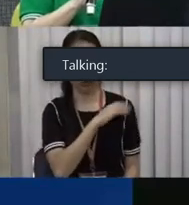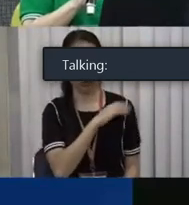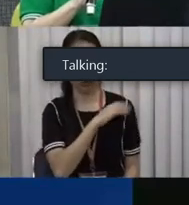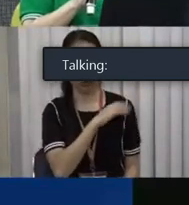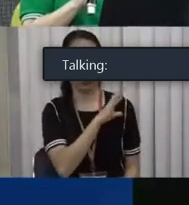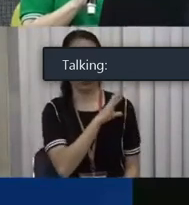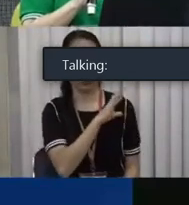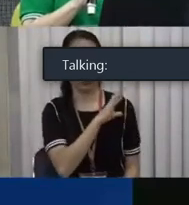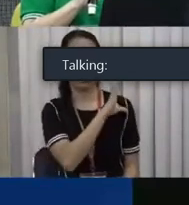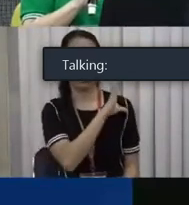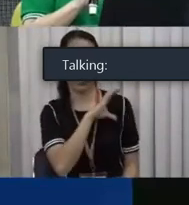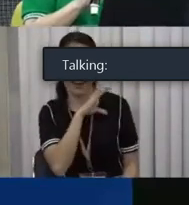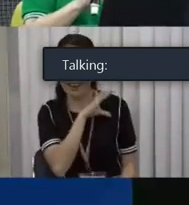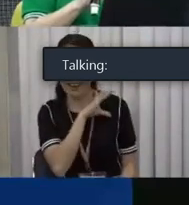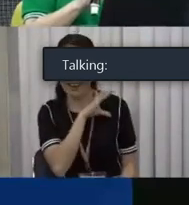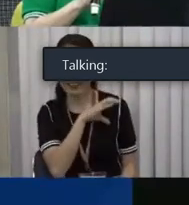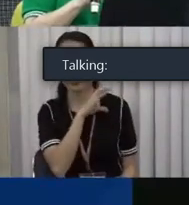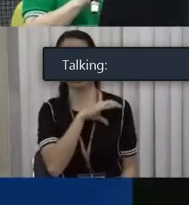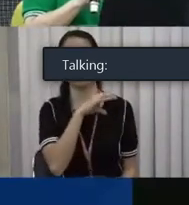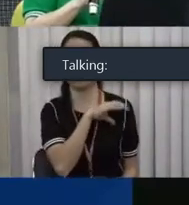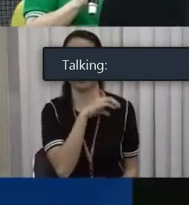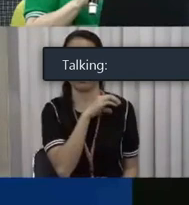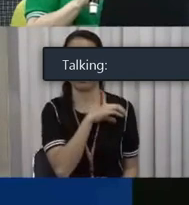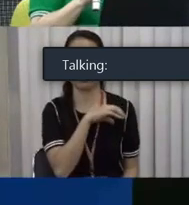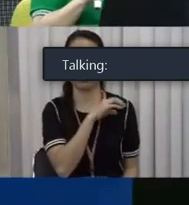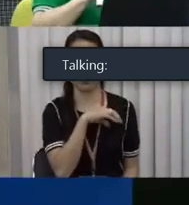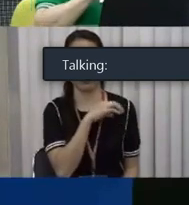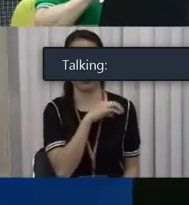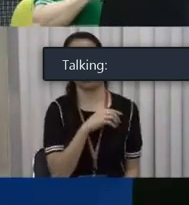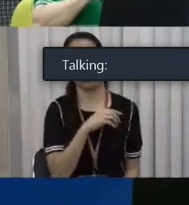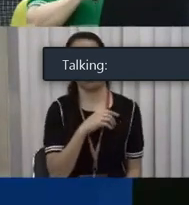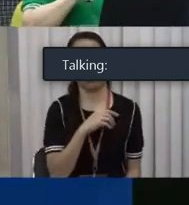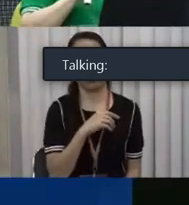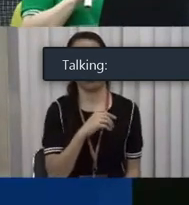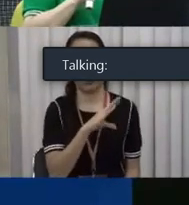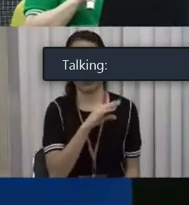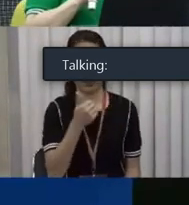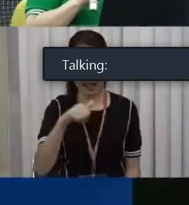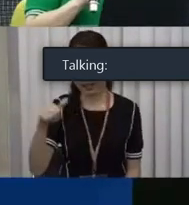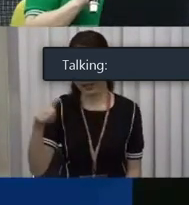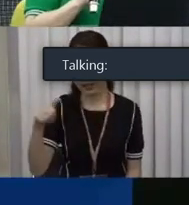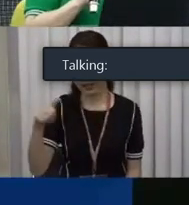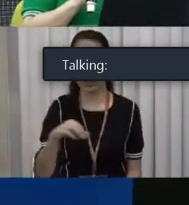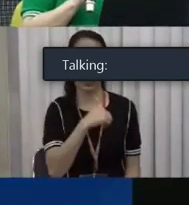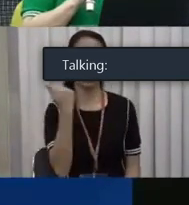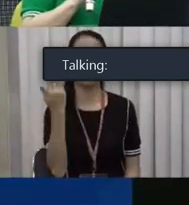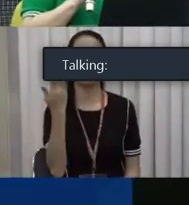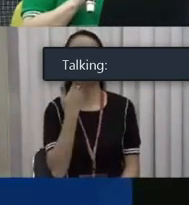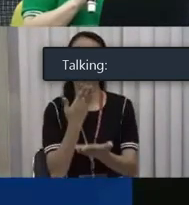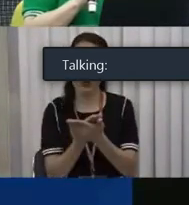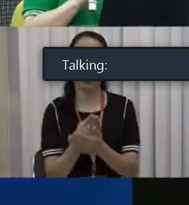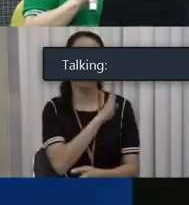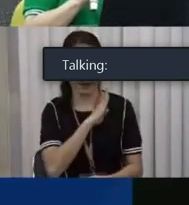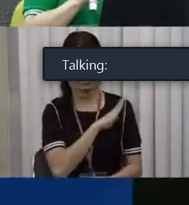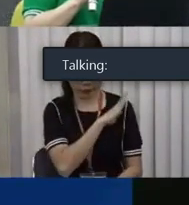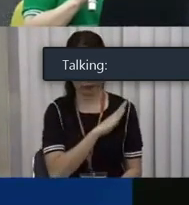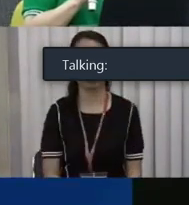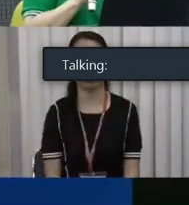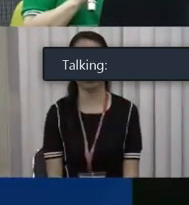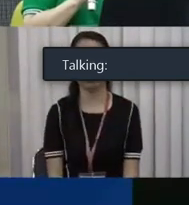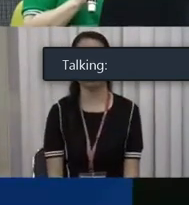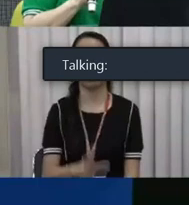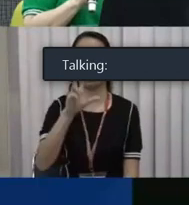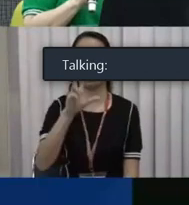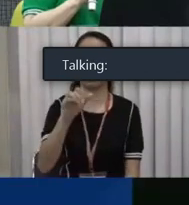nga pamatasan, kinaiya or unsa pa. So maoni the three important aspects to get